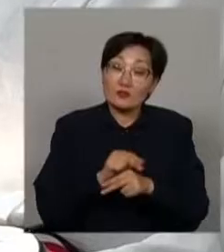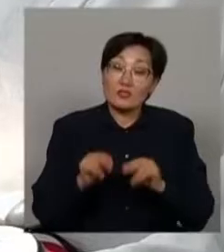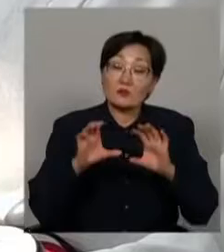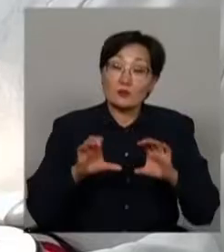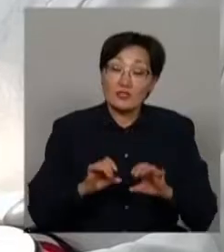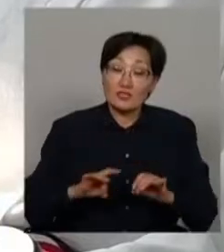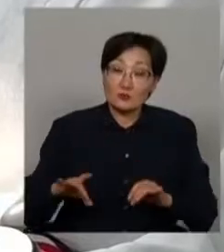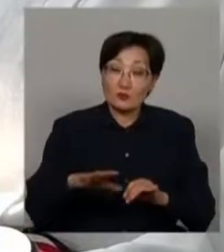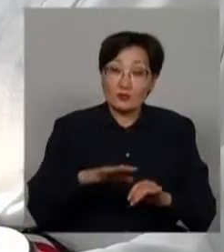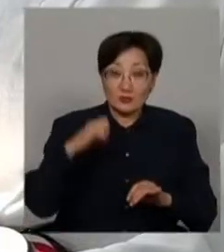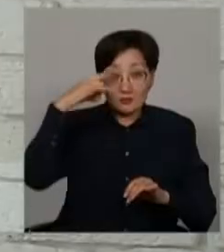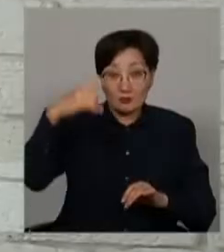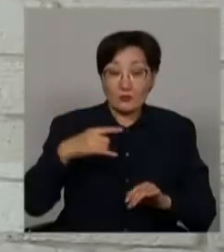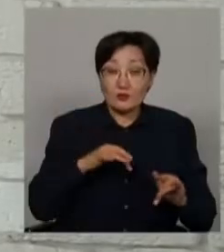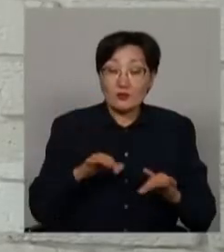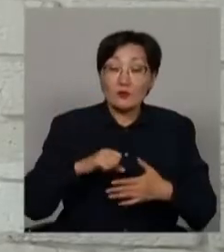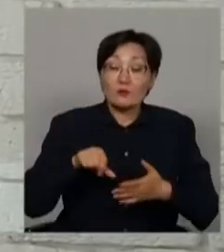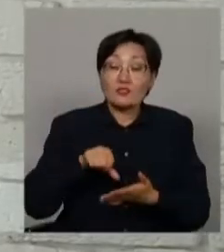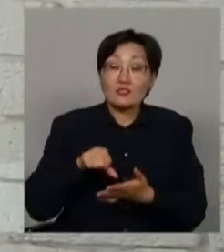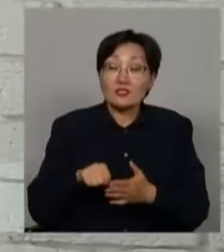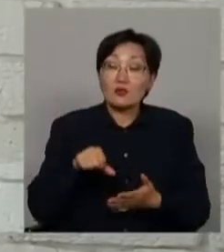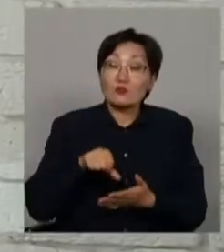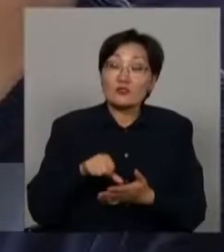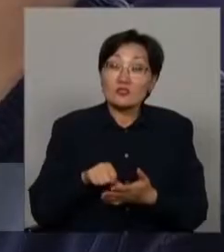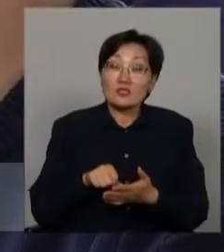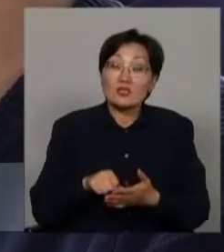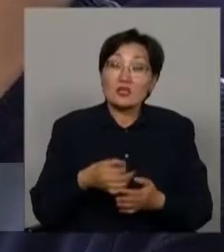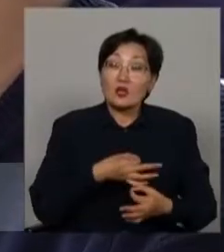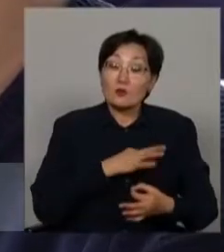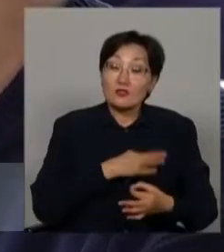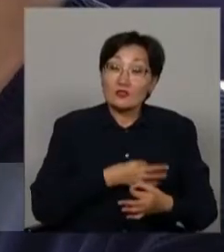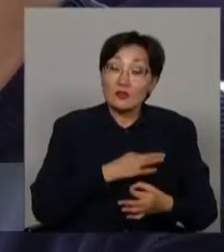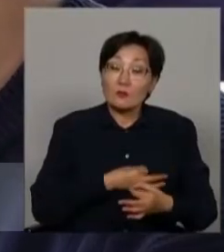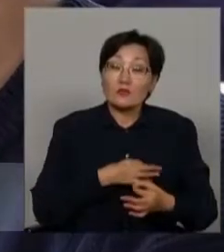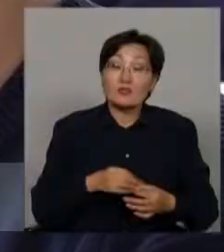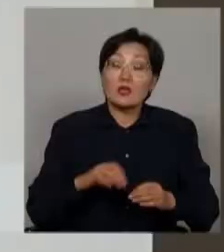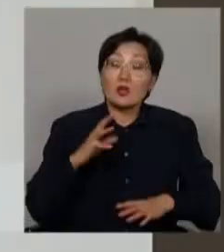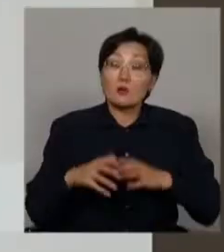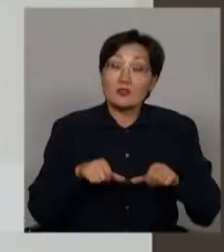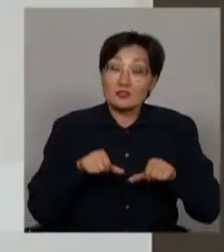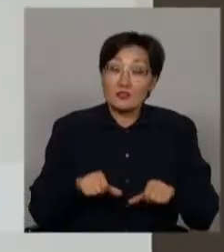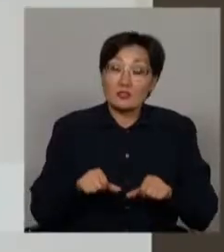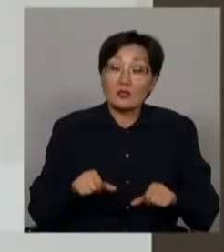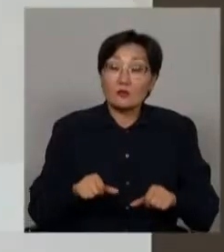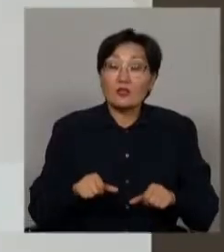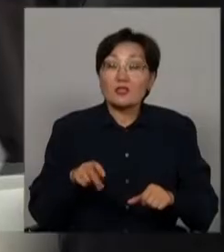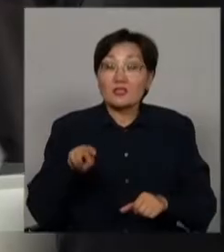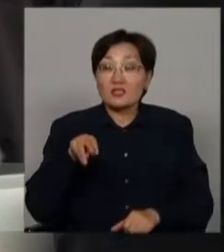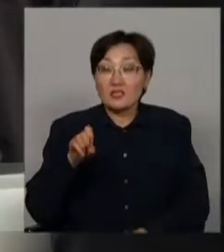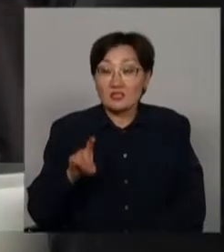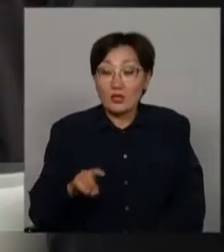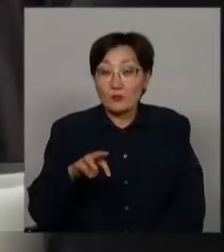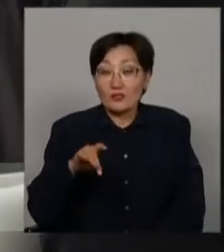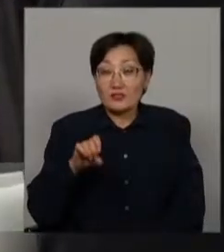Конституцию Республики. В мероприятии приняли участие представители юриспруденции, международного права, а также магистранты, докторанты